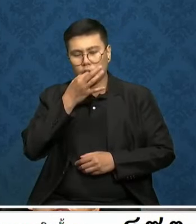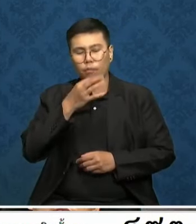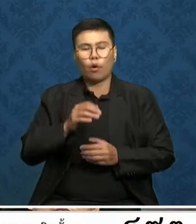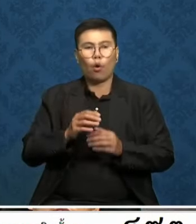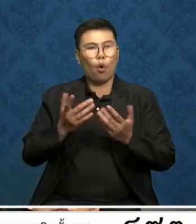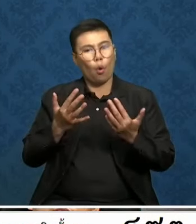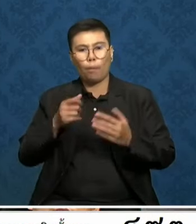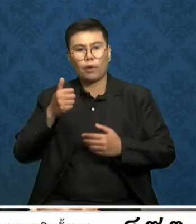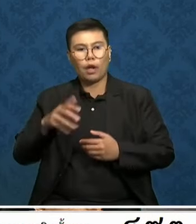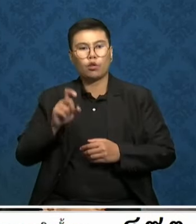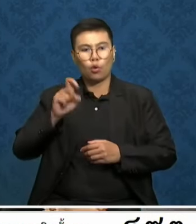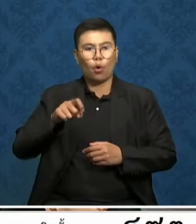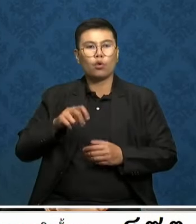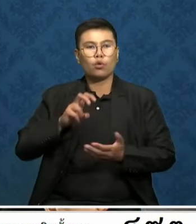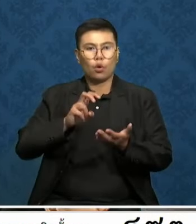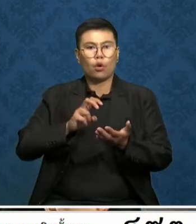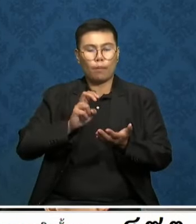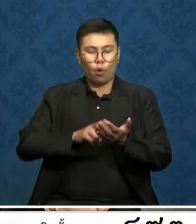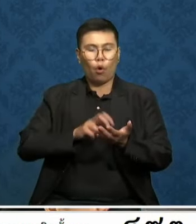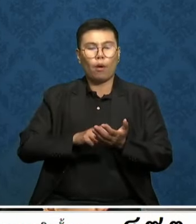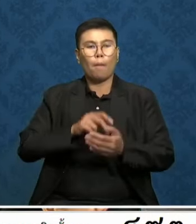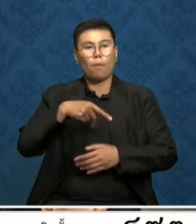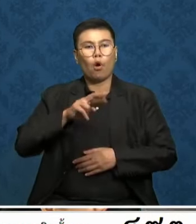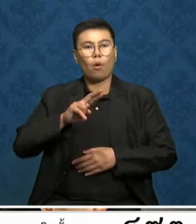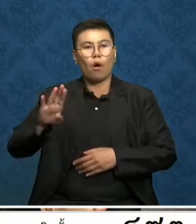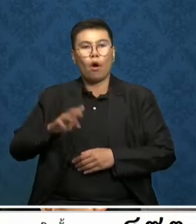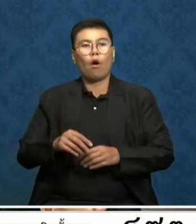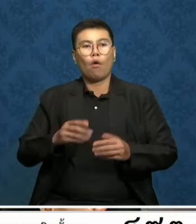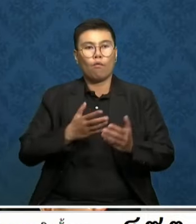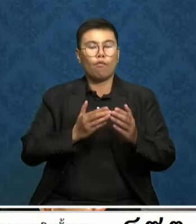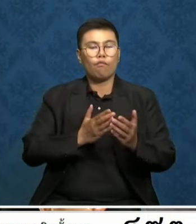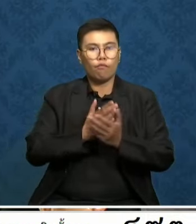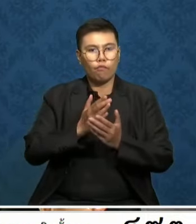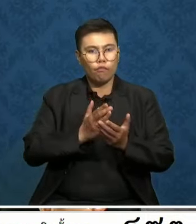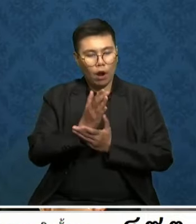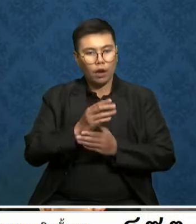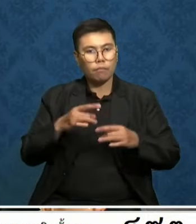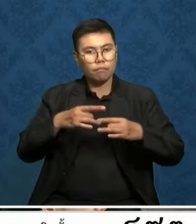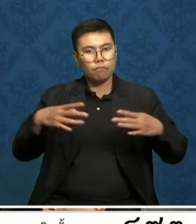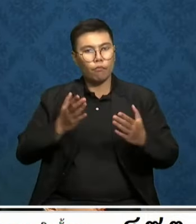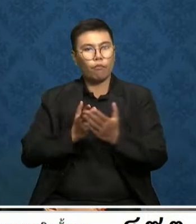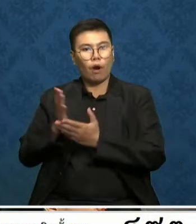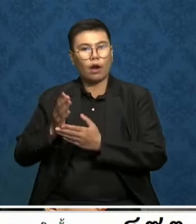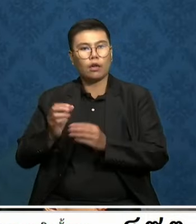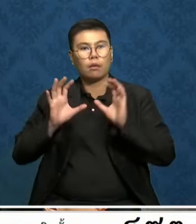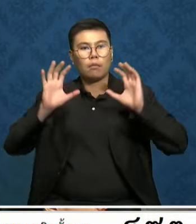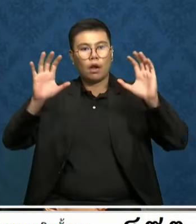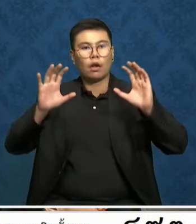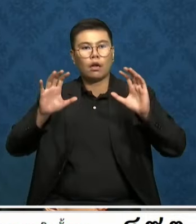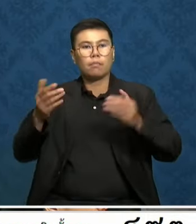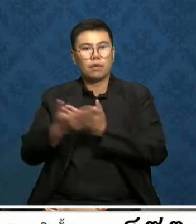ร่างพ.ร.บ.ทั้ง2ฉบับนี้ทั้งฝ่ายค้านและฝ่ายรัฐบาลเสนอ แล้วนำไปพิจารณาศึกษาโด